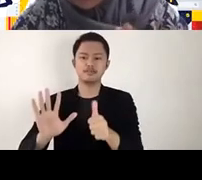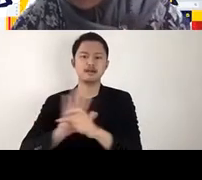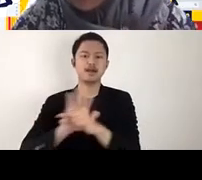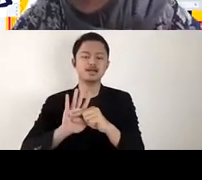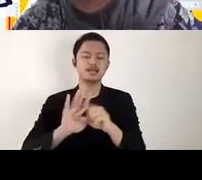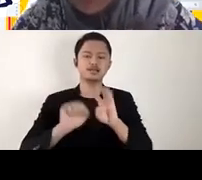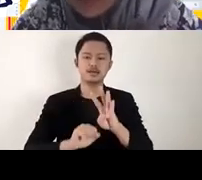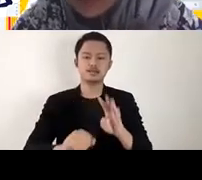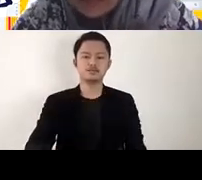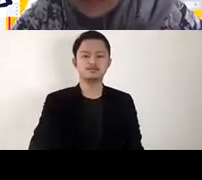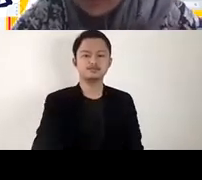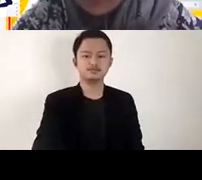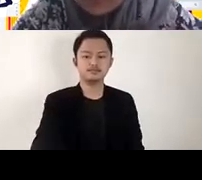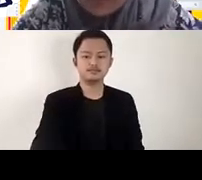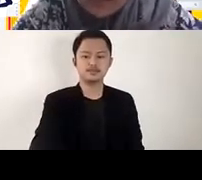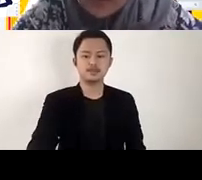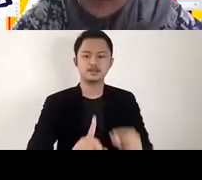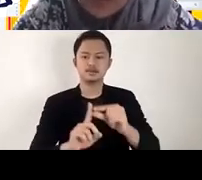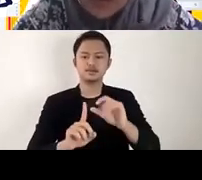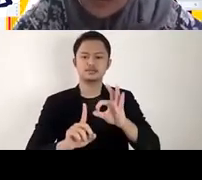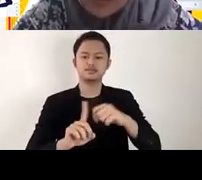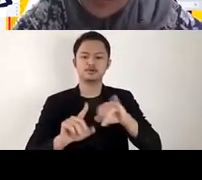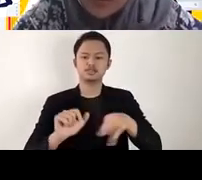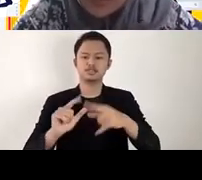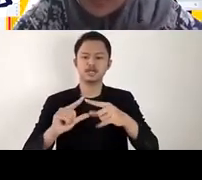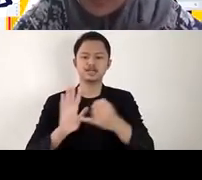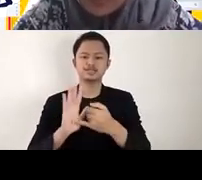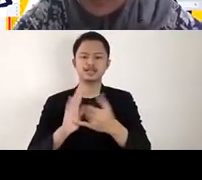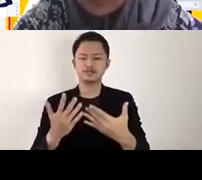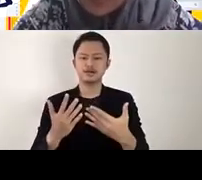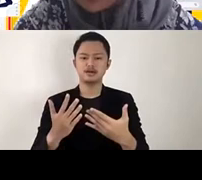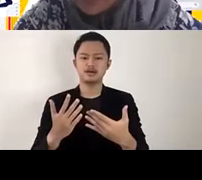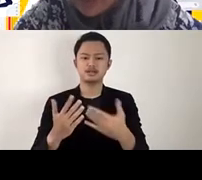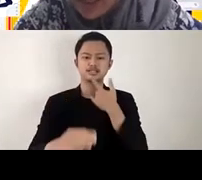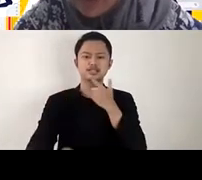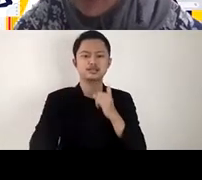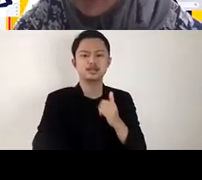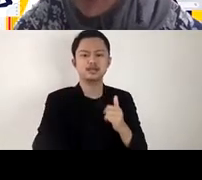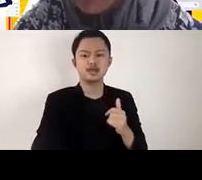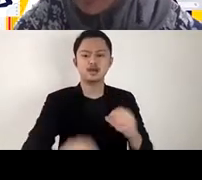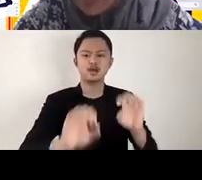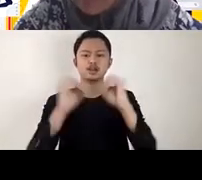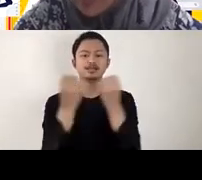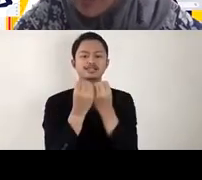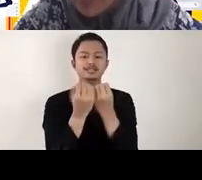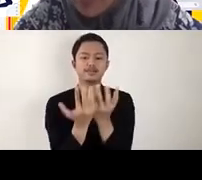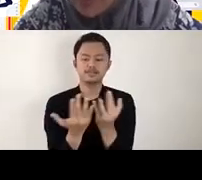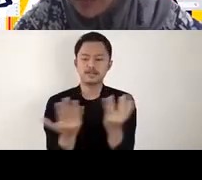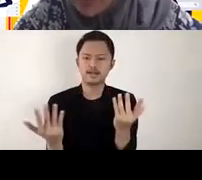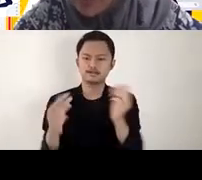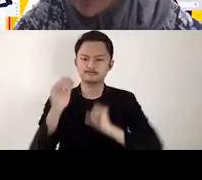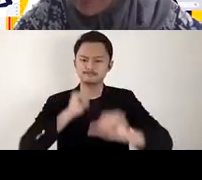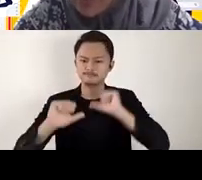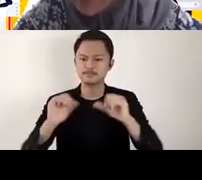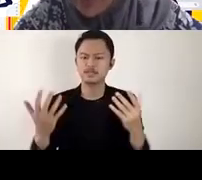5 pokja-pokja tematis ini akan terdiri dari unsur-unsur organisasi masyarakat sipil yang bergerak pada